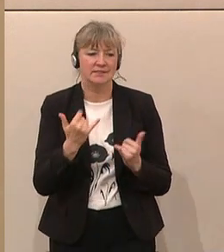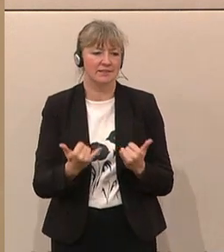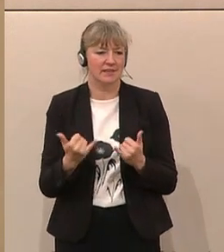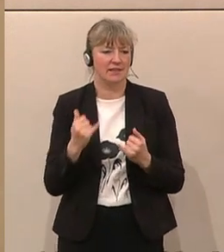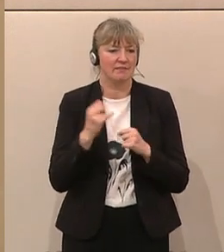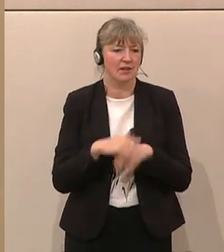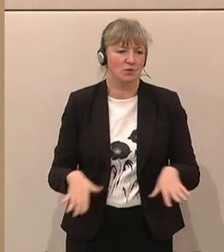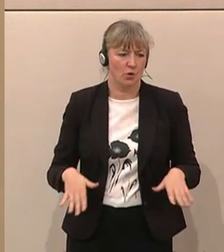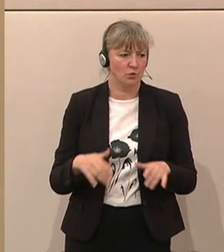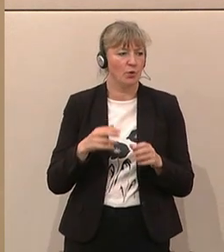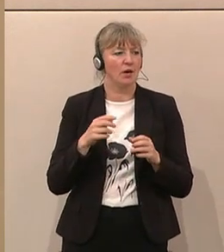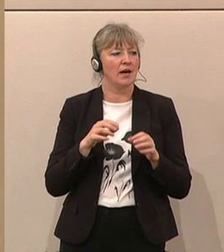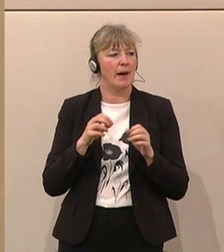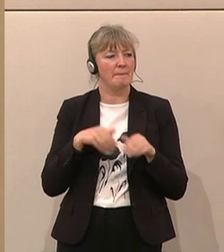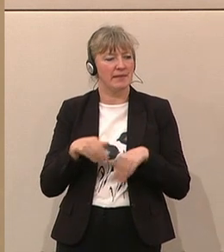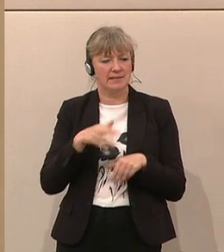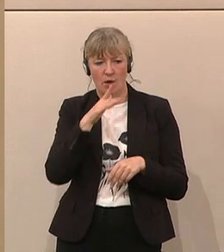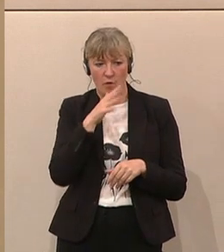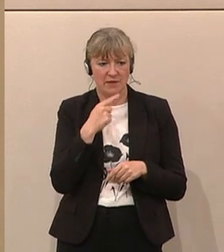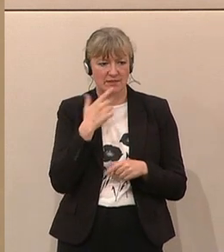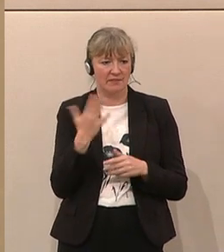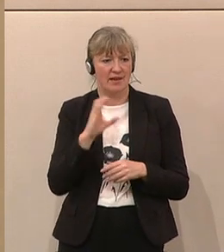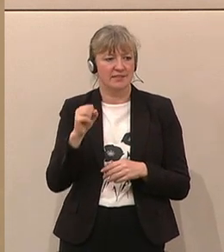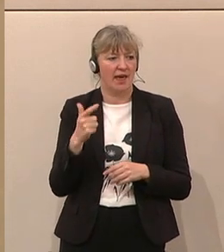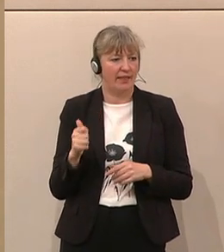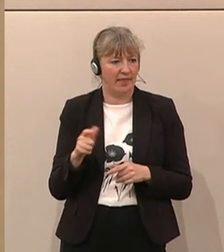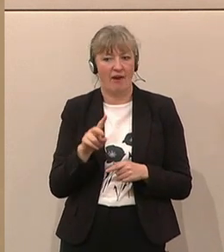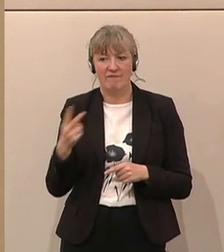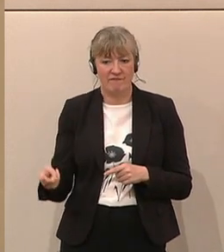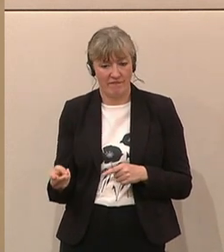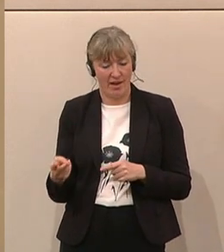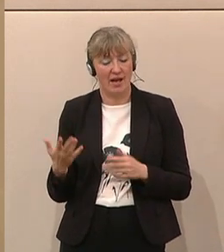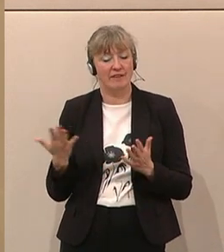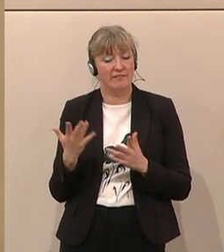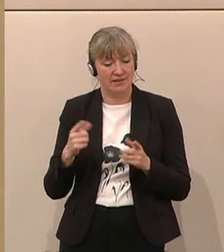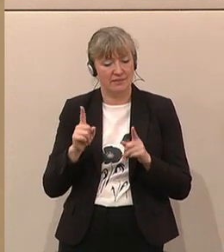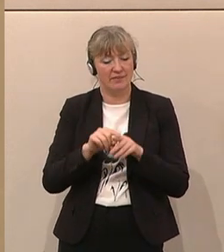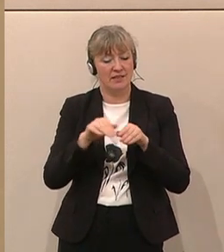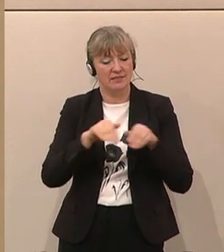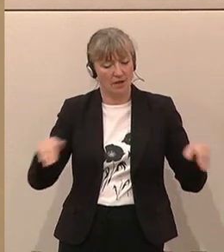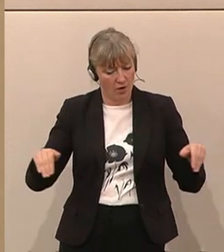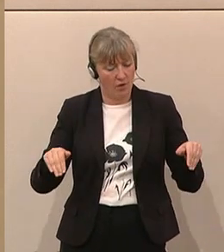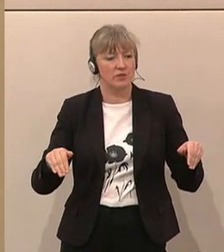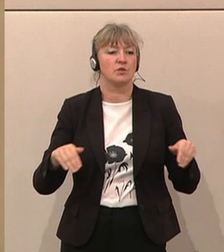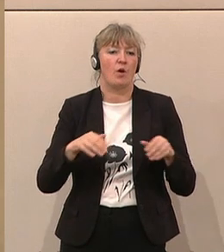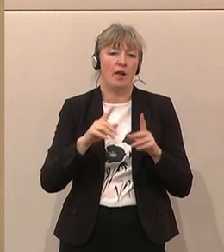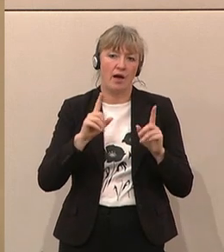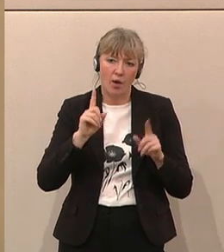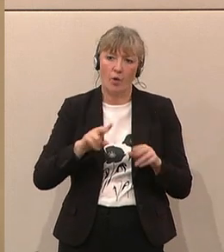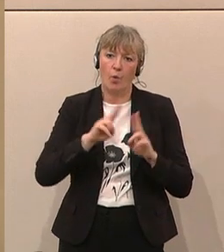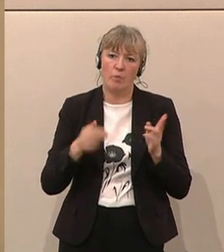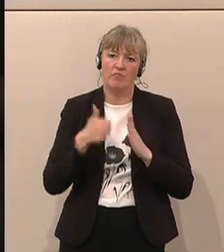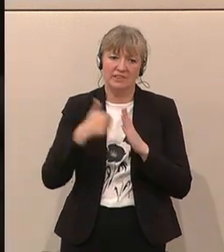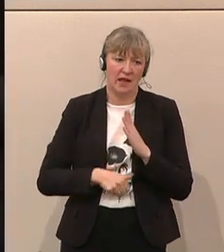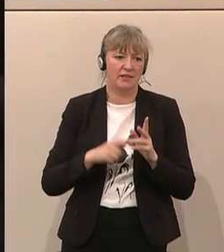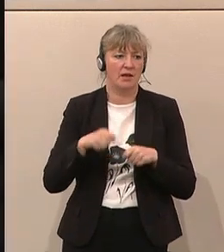jetzige Infrastrukturminister Norbert Hofer, mit CETA fallen nicht nur Zölle, sondern auch Umweltstandards und